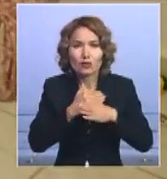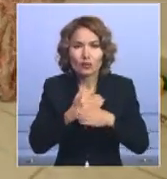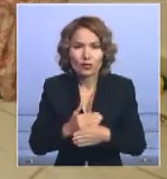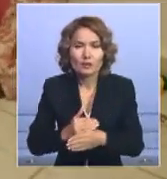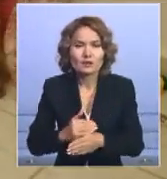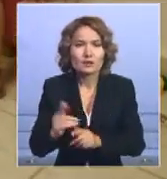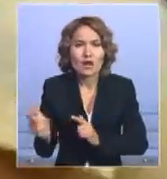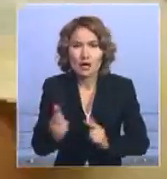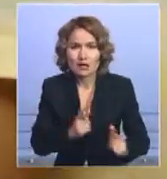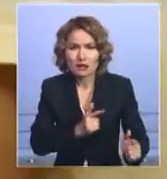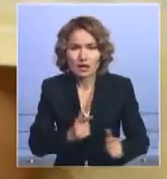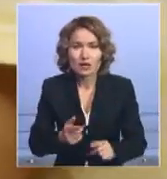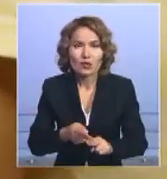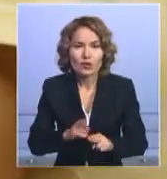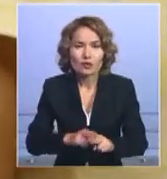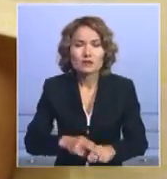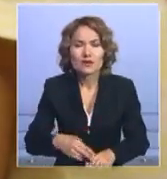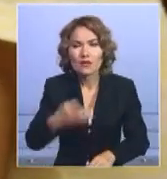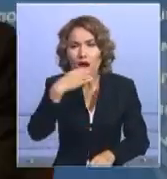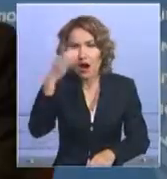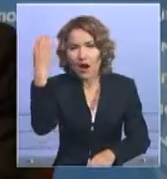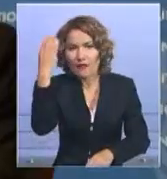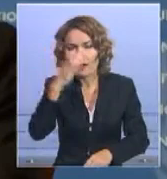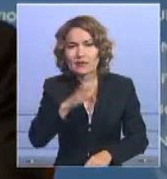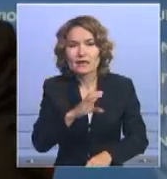оты лаулаған Сирия мен Ауғанстаннан шыққан.